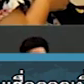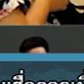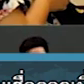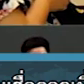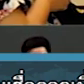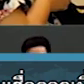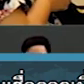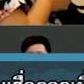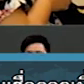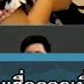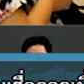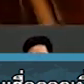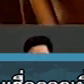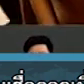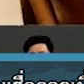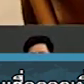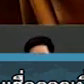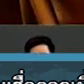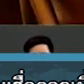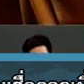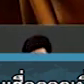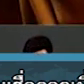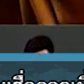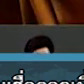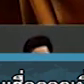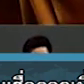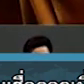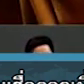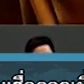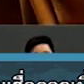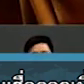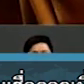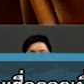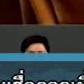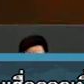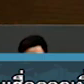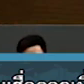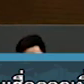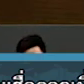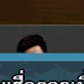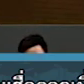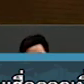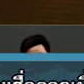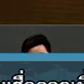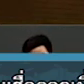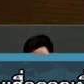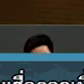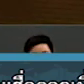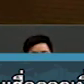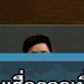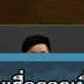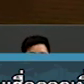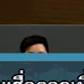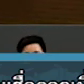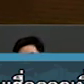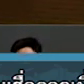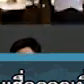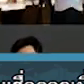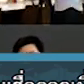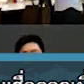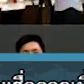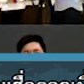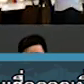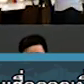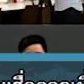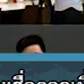ายกมลภพวีรพละกรรมการผู้จัดการธนาคารอาคารสงเคราะห์หรือทอส.เปิดเผยว่าหลังจากทอส.ประสบความสำเร็จจากการจัดทำโครง